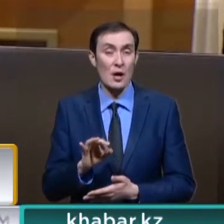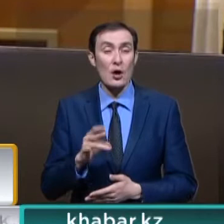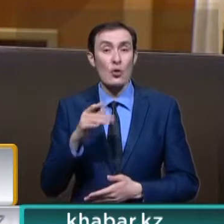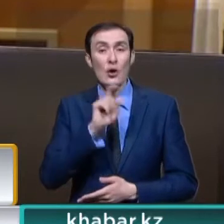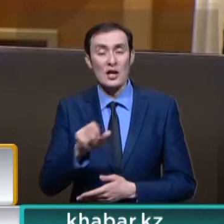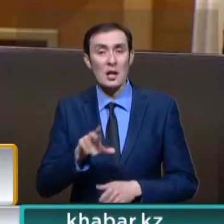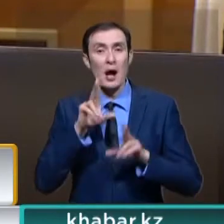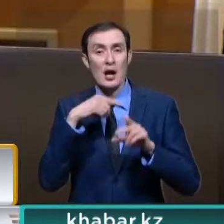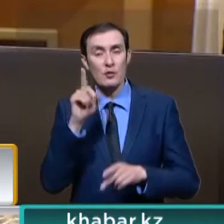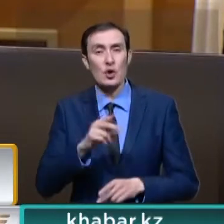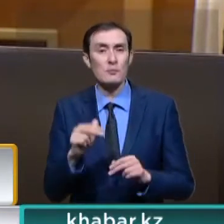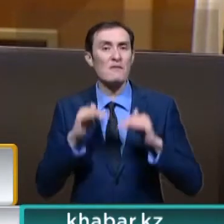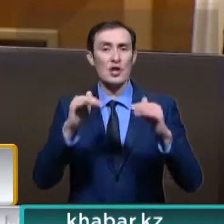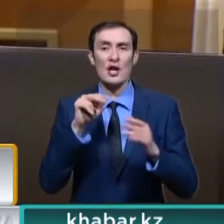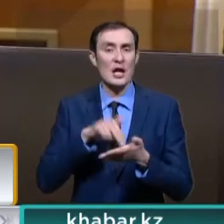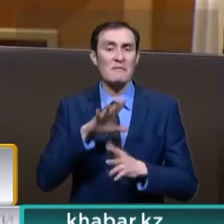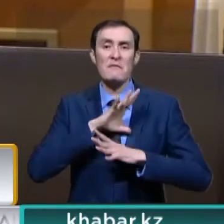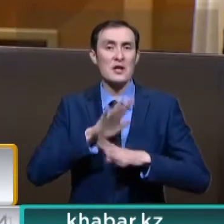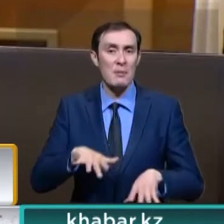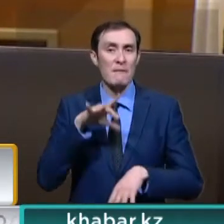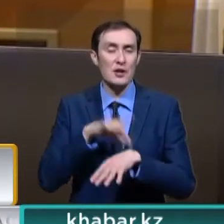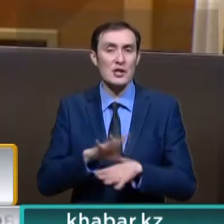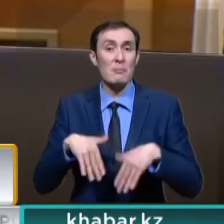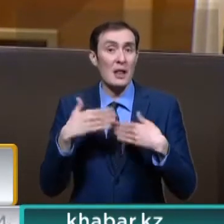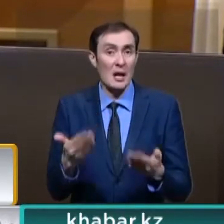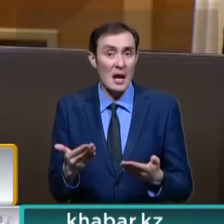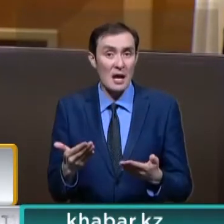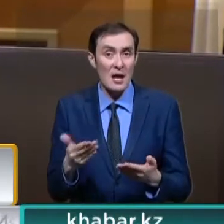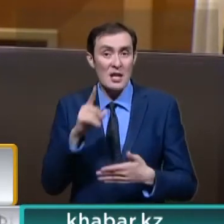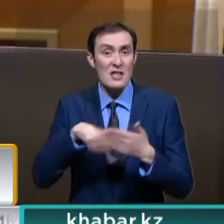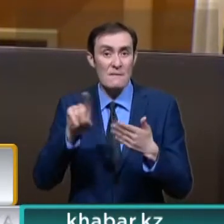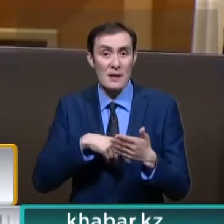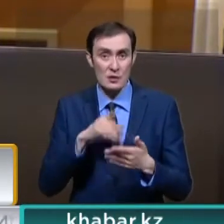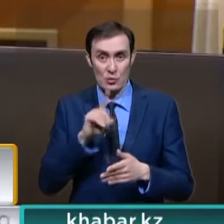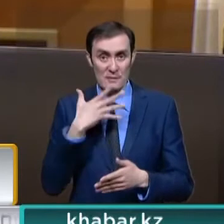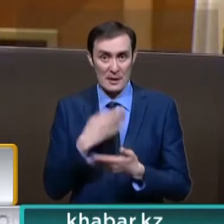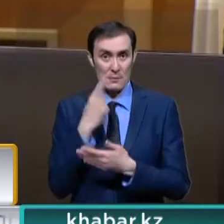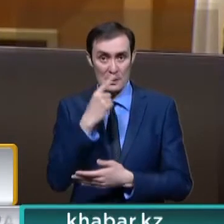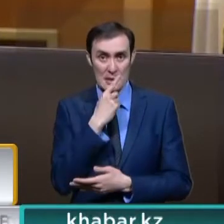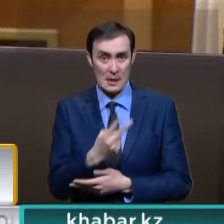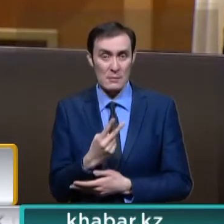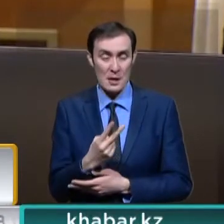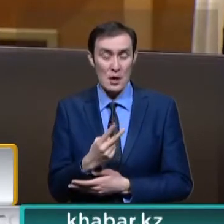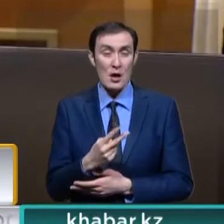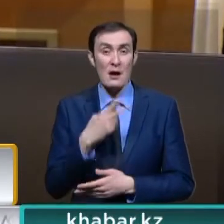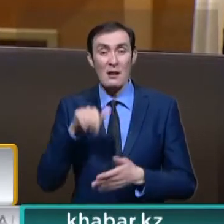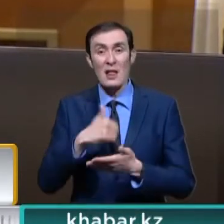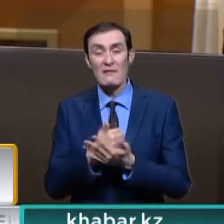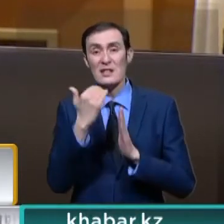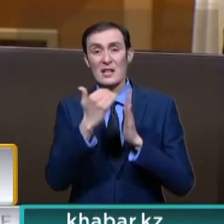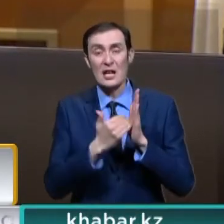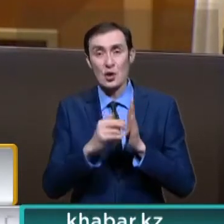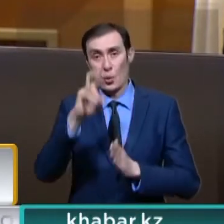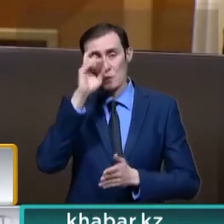гражданам заявляют, что повышения тарифов не было, фактически предлагая не верить собственным глазам. Учитывая главную задачу